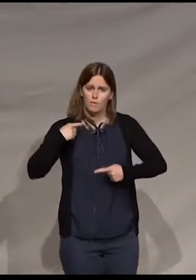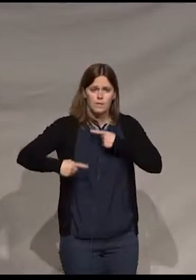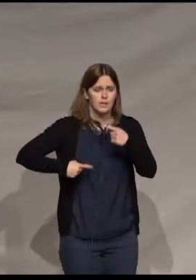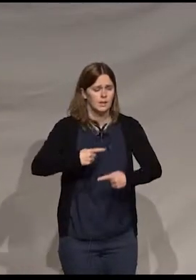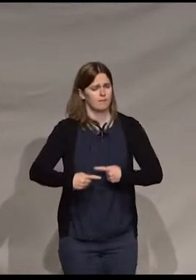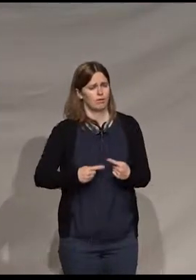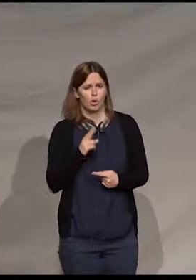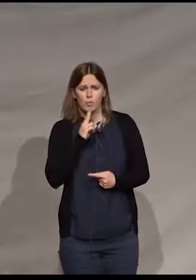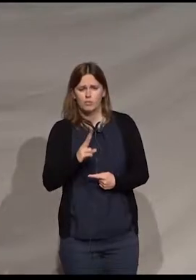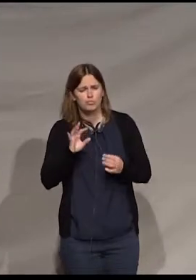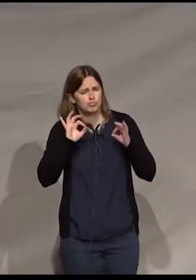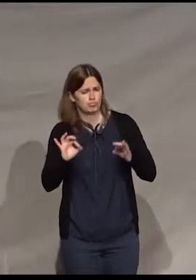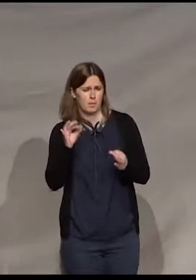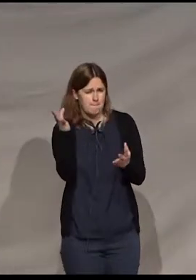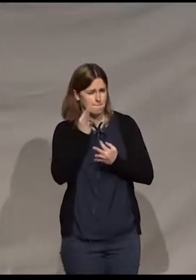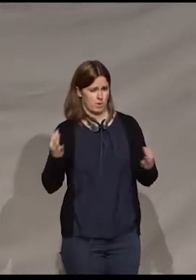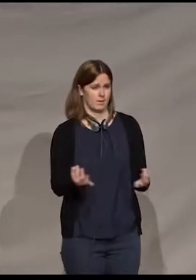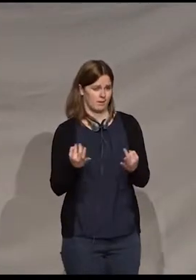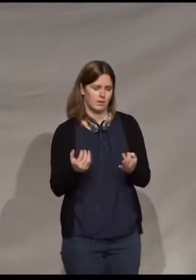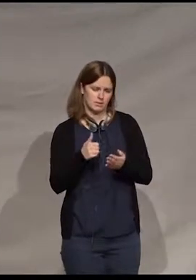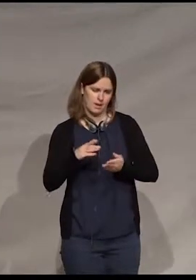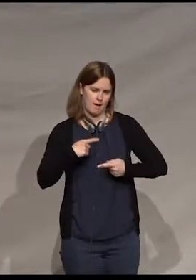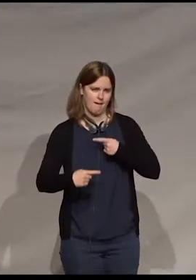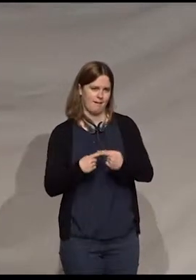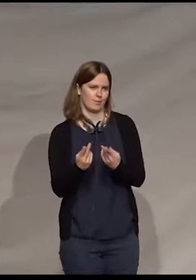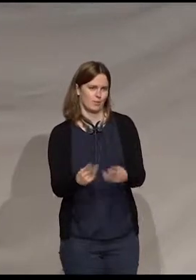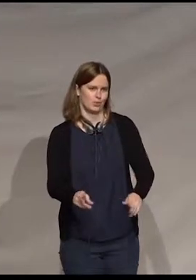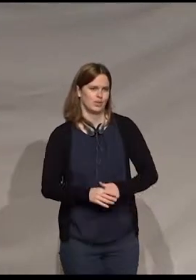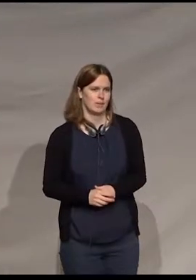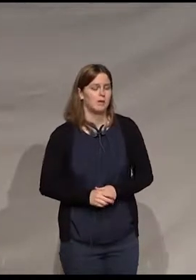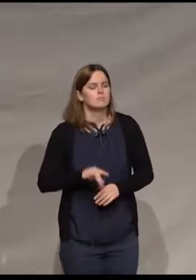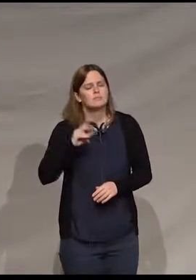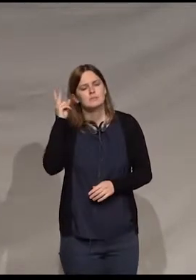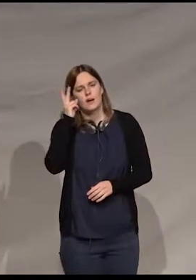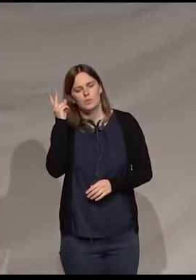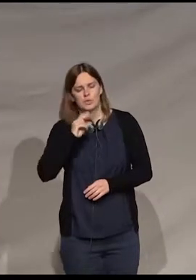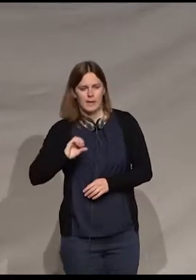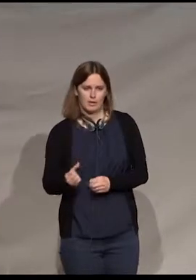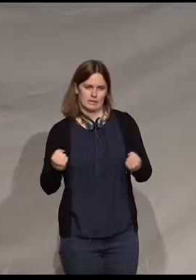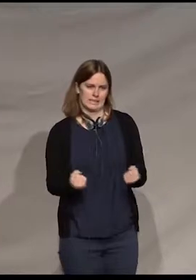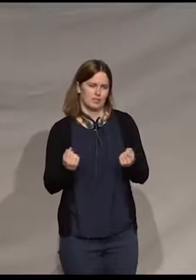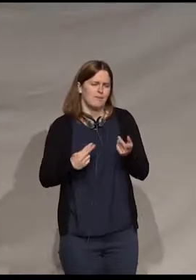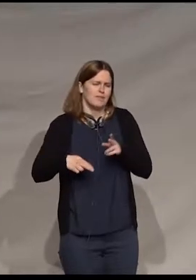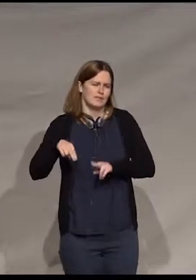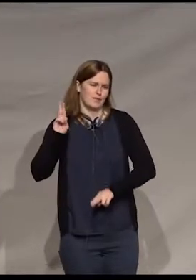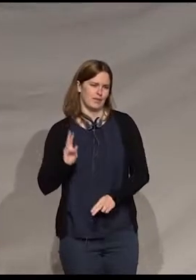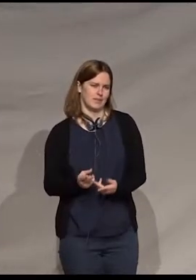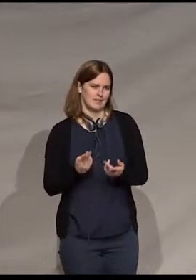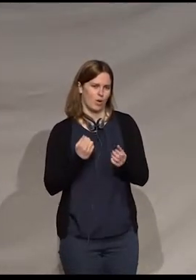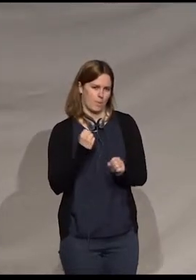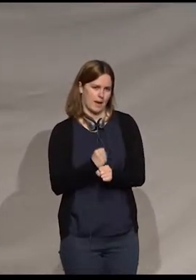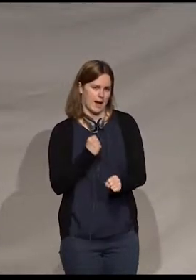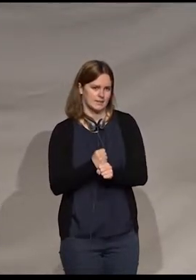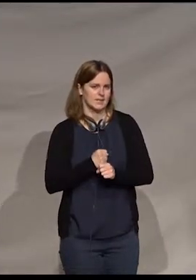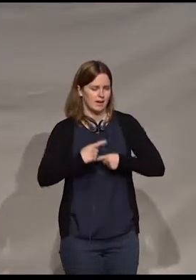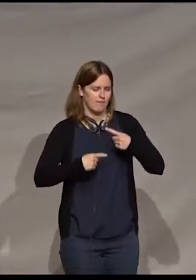jsme měli tu potřebnou péči a podobně. Ale my se snažíme to posunout ještě o další kroky dál. Chytrá asistence, co